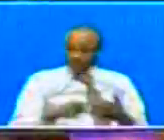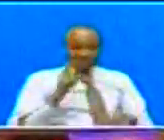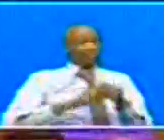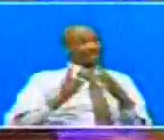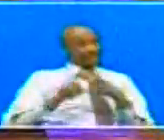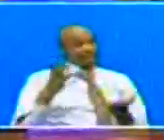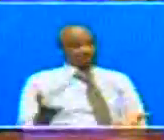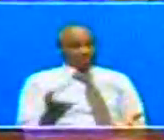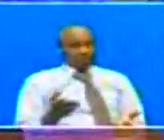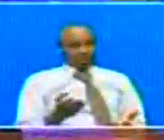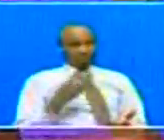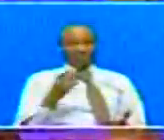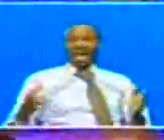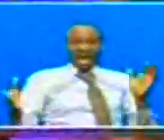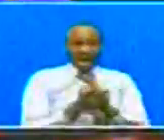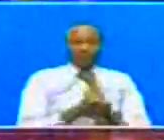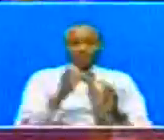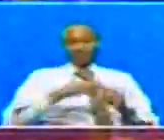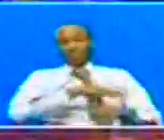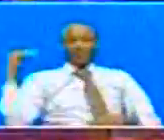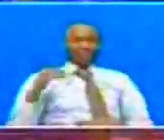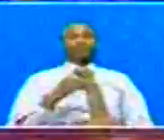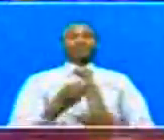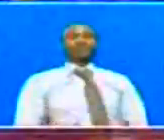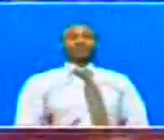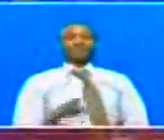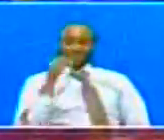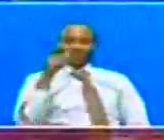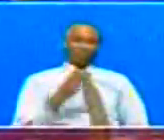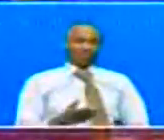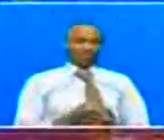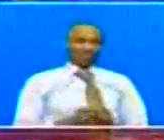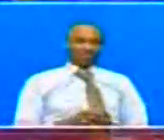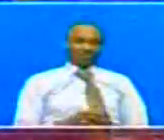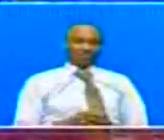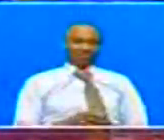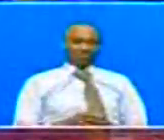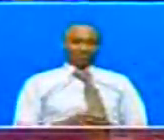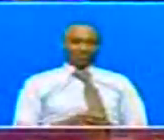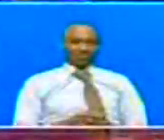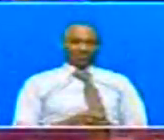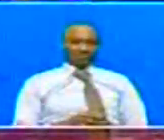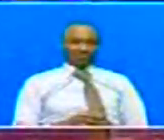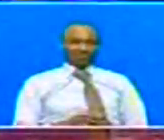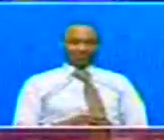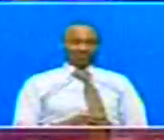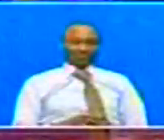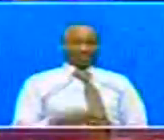kukimbia? Ni ile unasema jambo na mtu anachukua kibeti. Hawa hiyo jambo ya mtaa. Unaelewa? Au